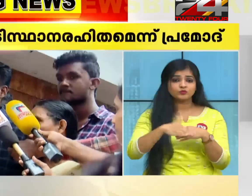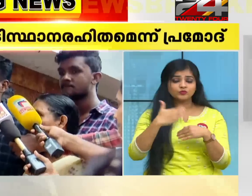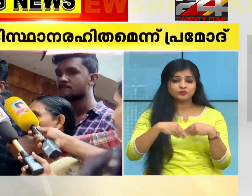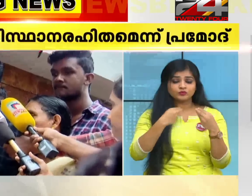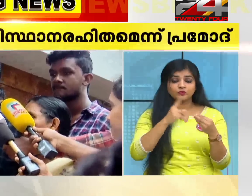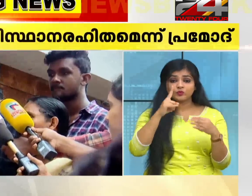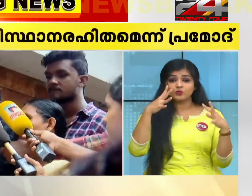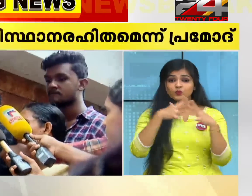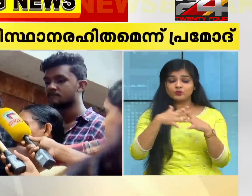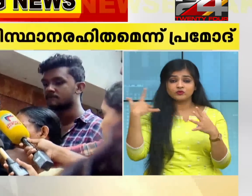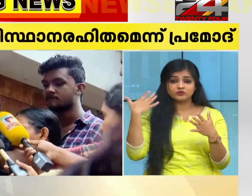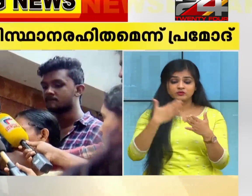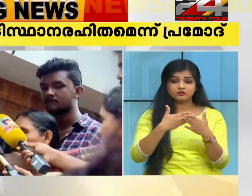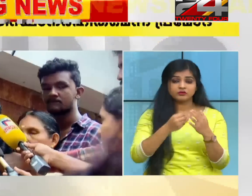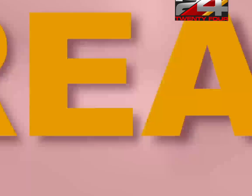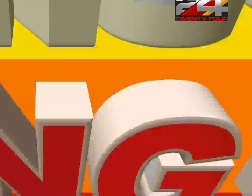ഒരാഴ്ചയായി.